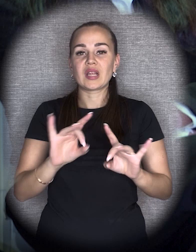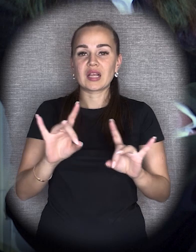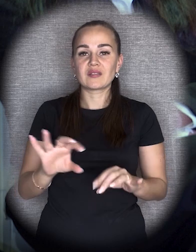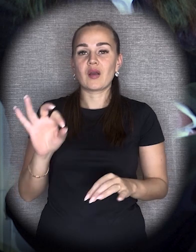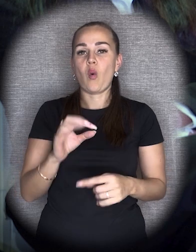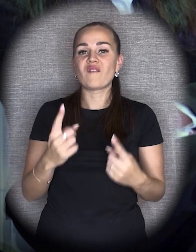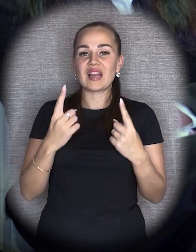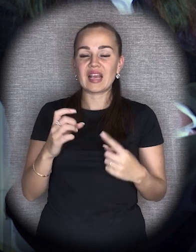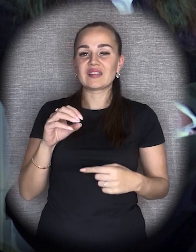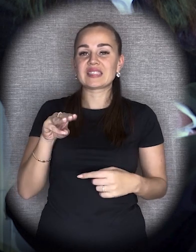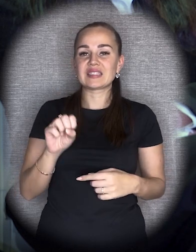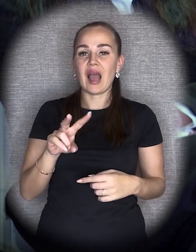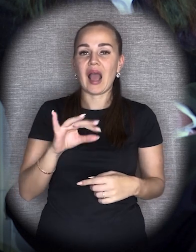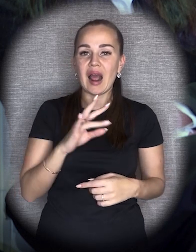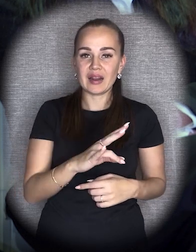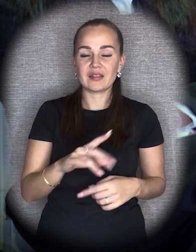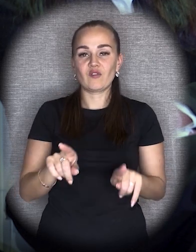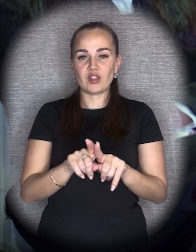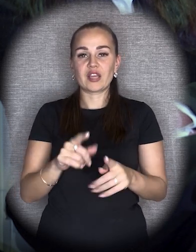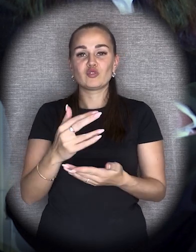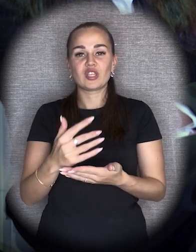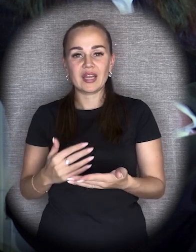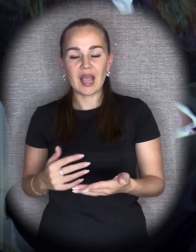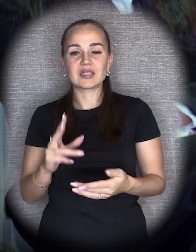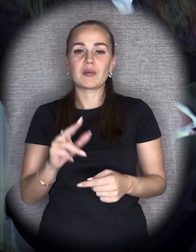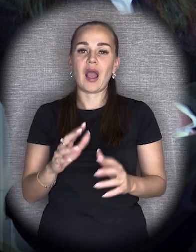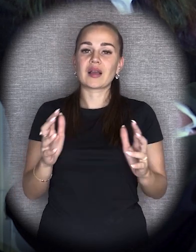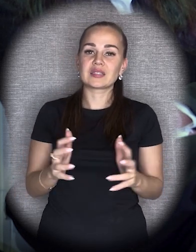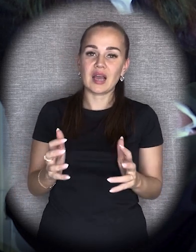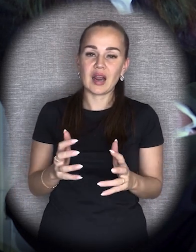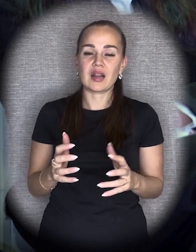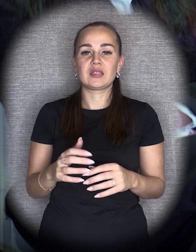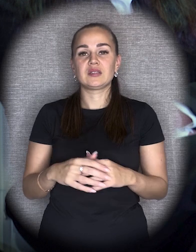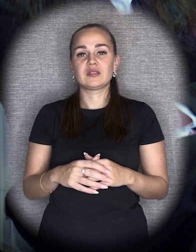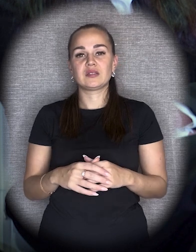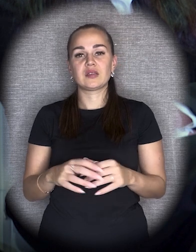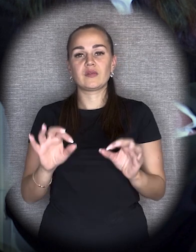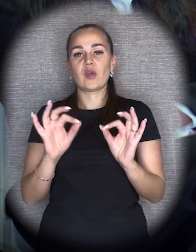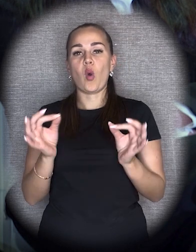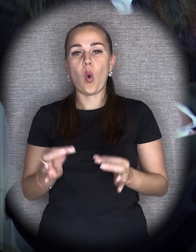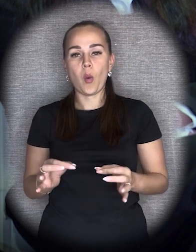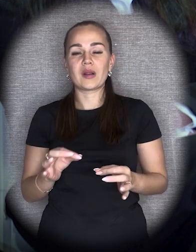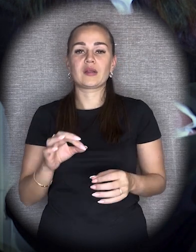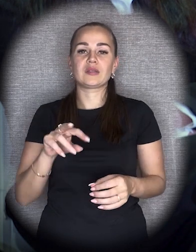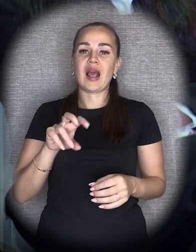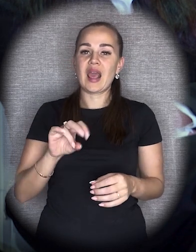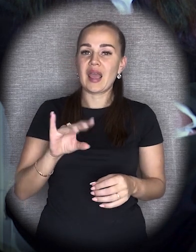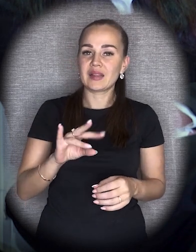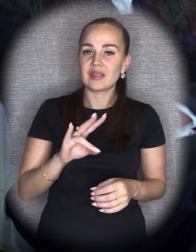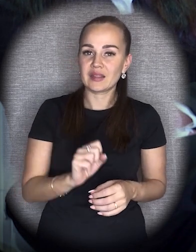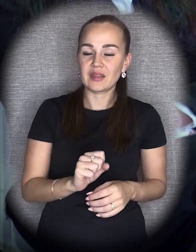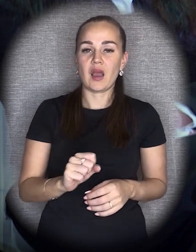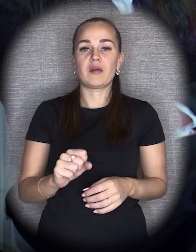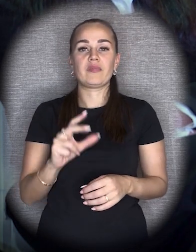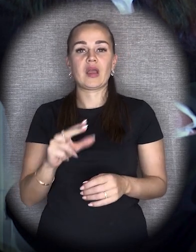великого Сталина таким же текстом, про то, как сохранился образ дорогого сердца Владимира Ильича, про то,